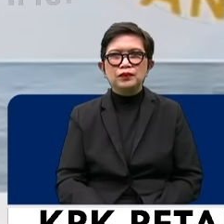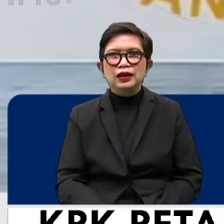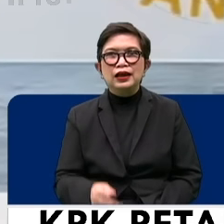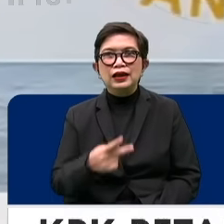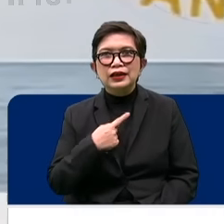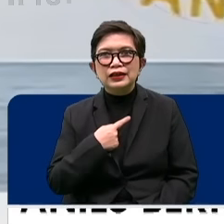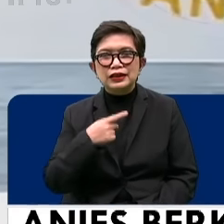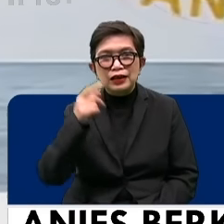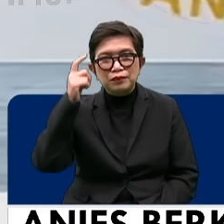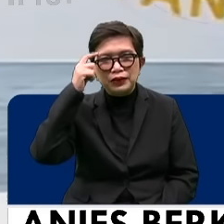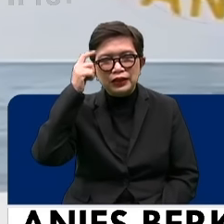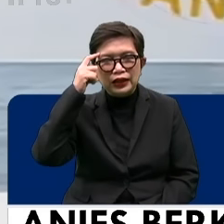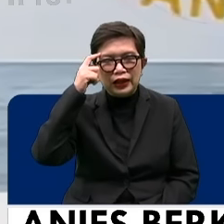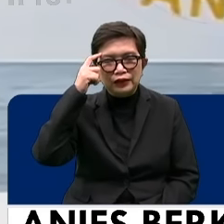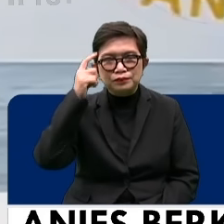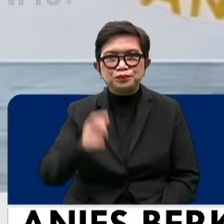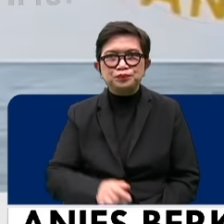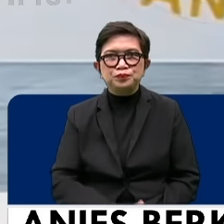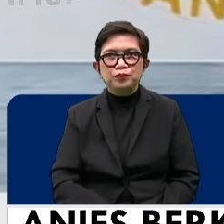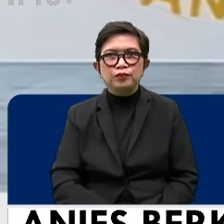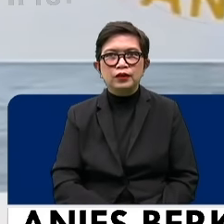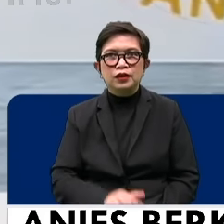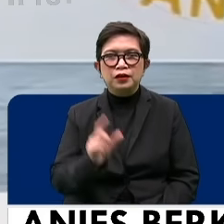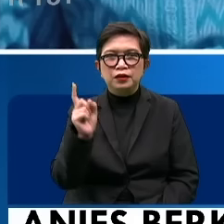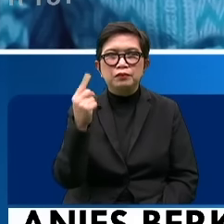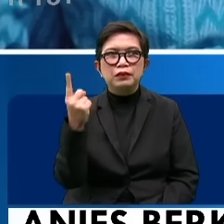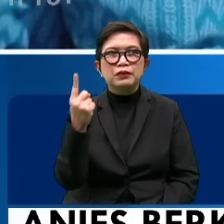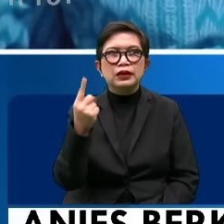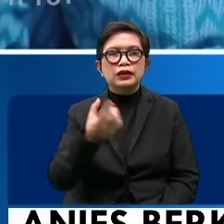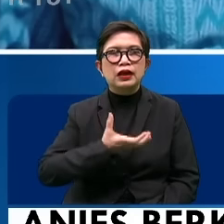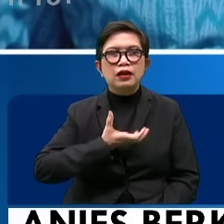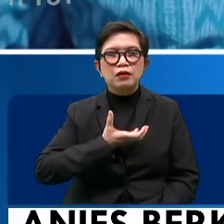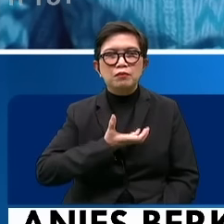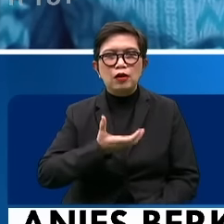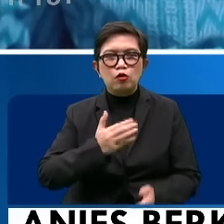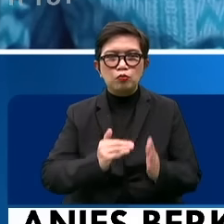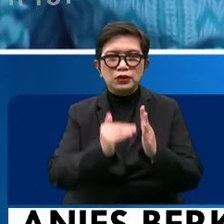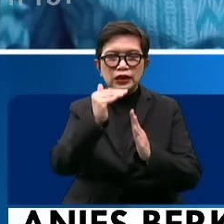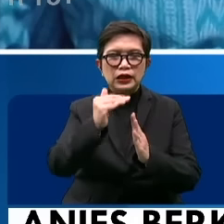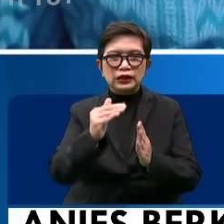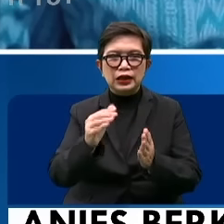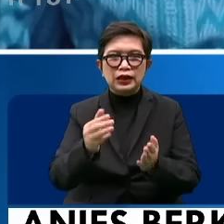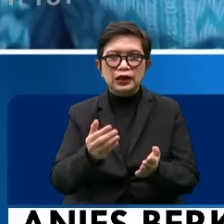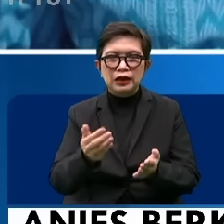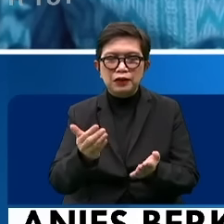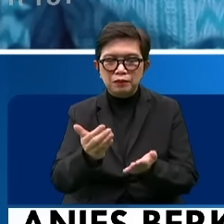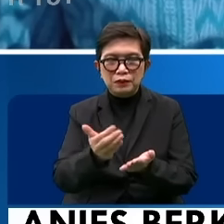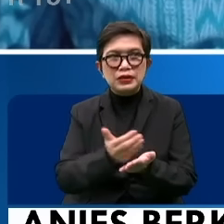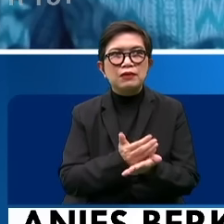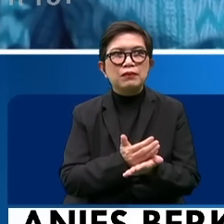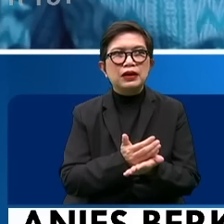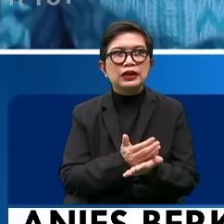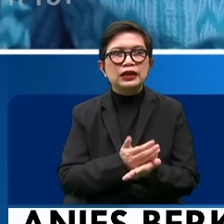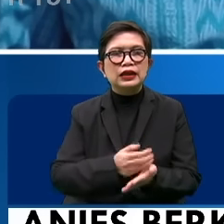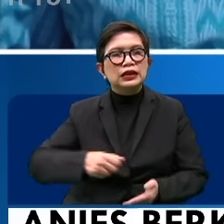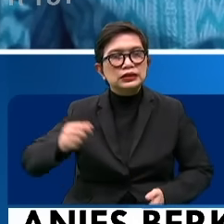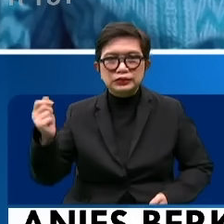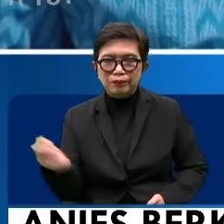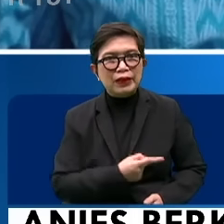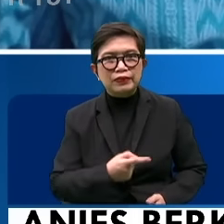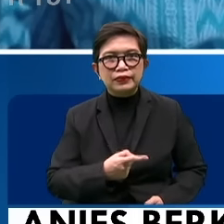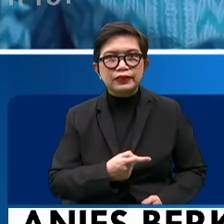begini, ini masalah mindset ya. Pemerintah ingin meningkatkan pendapatannya selalu dengan jalan singkat, dengan